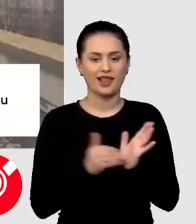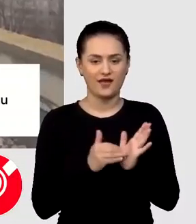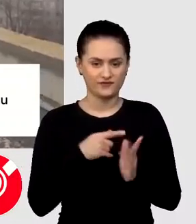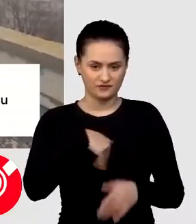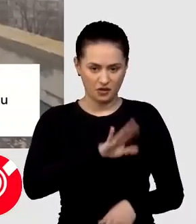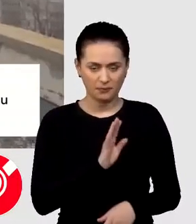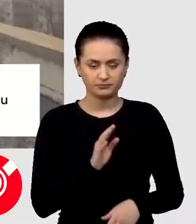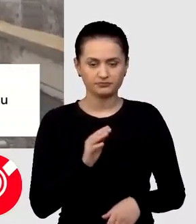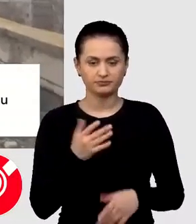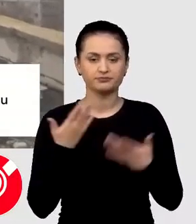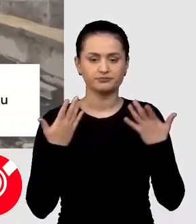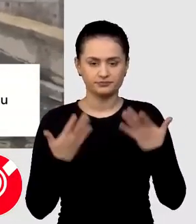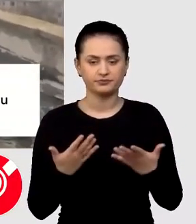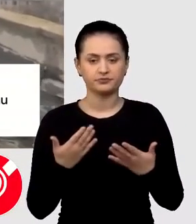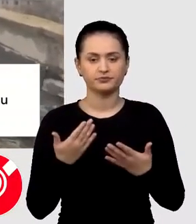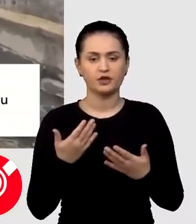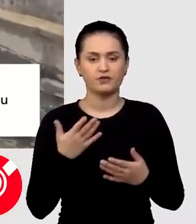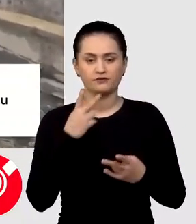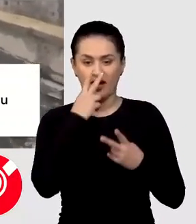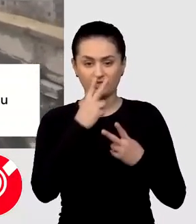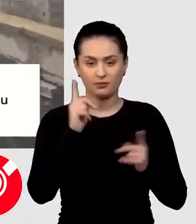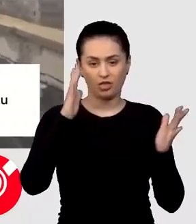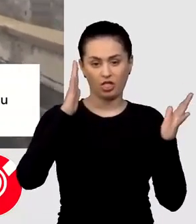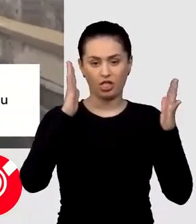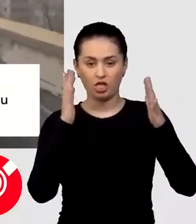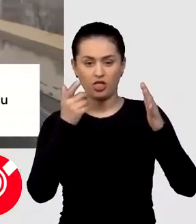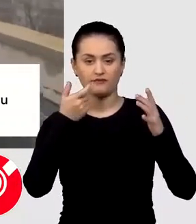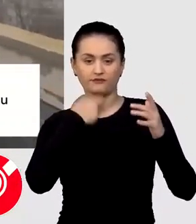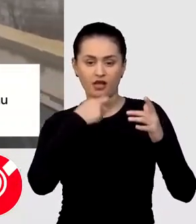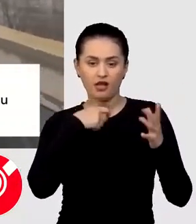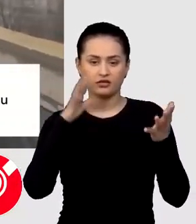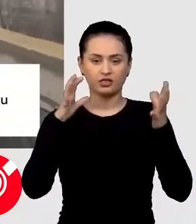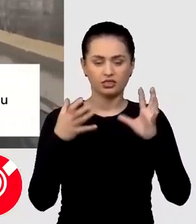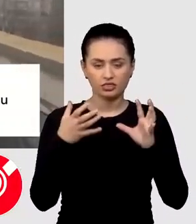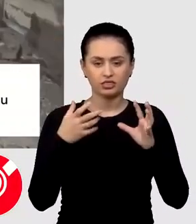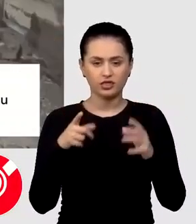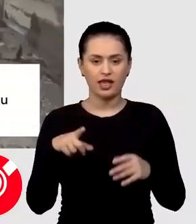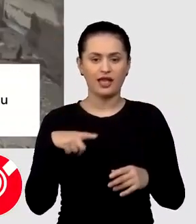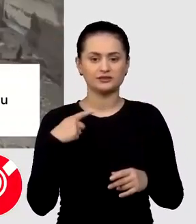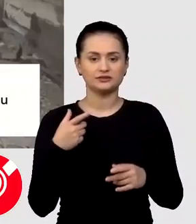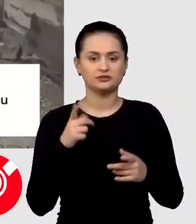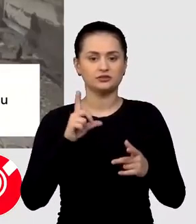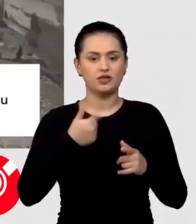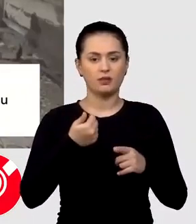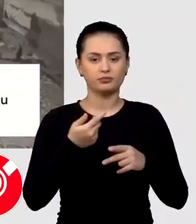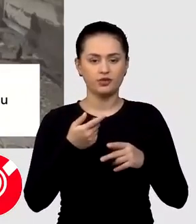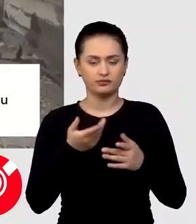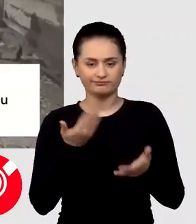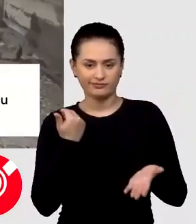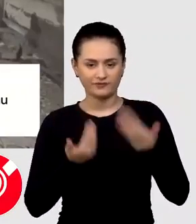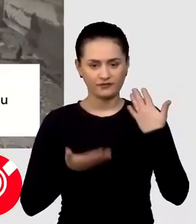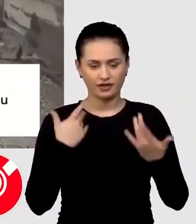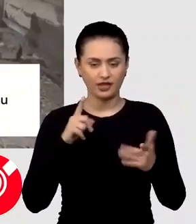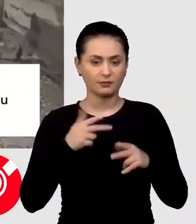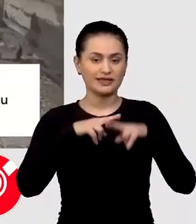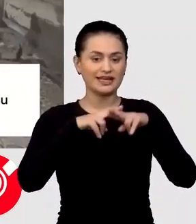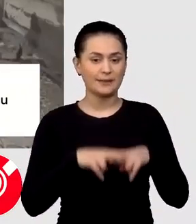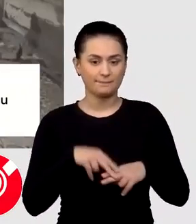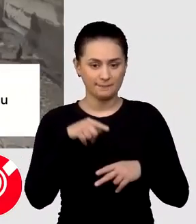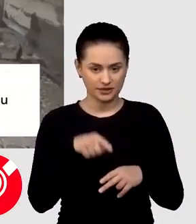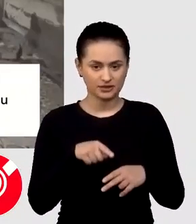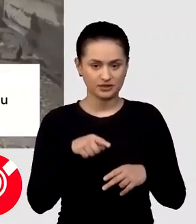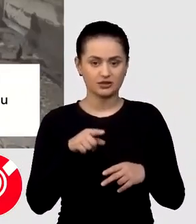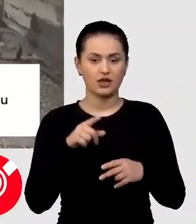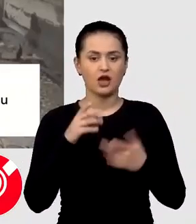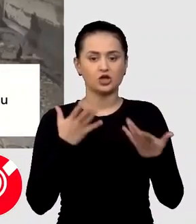того місця, де мені це не потрібно. Тому, якщо побачимо сусідню будівлю, в ній є конструктивні